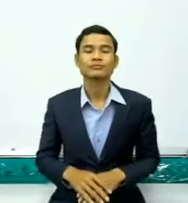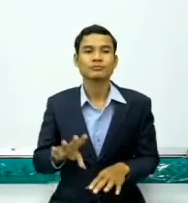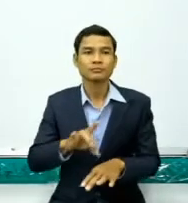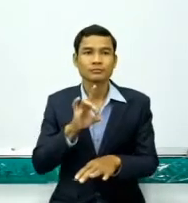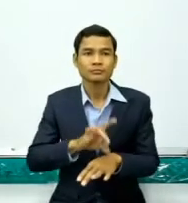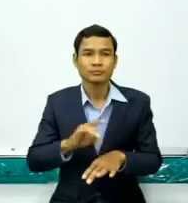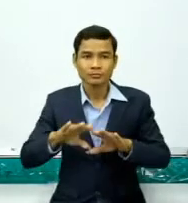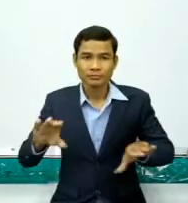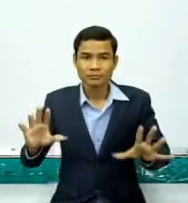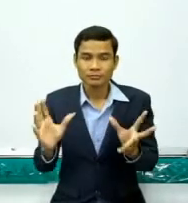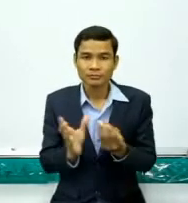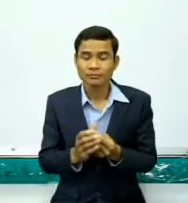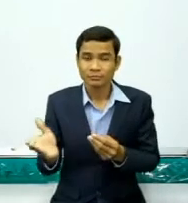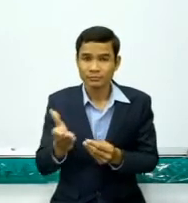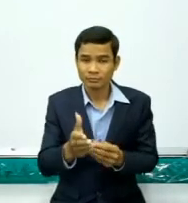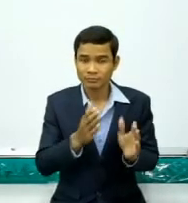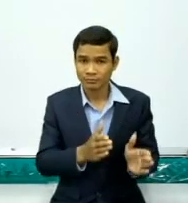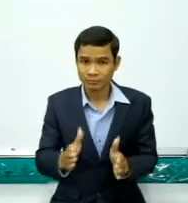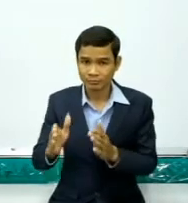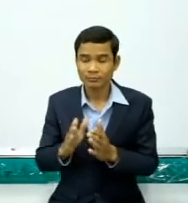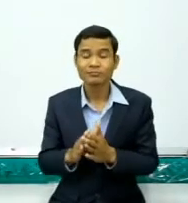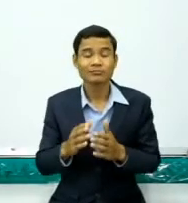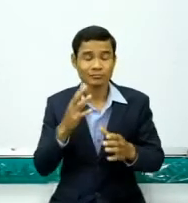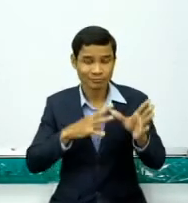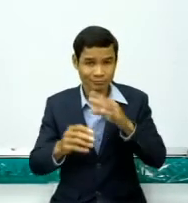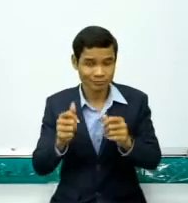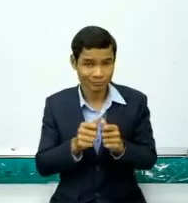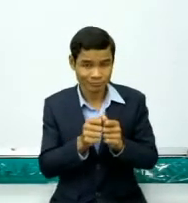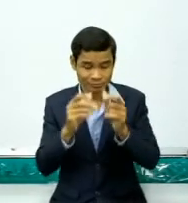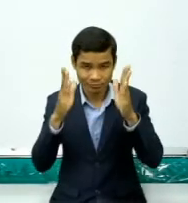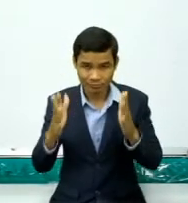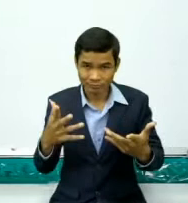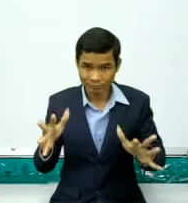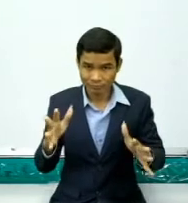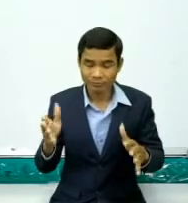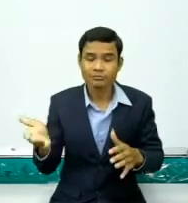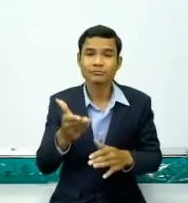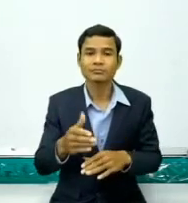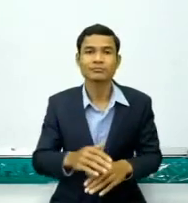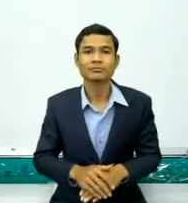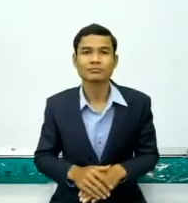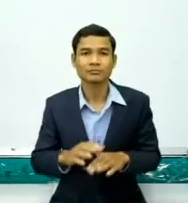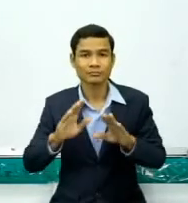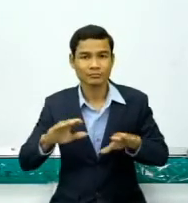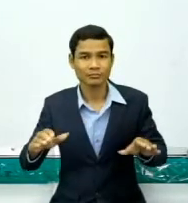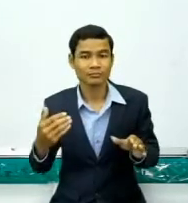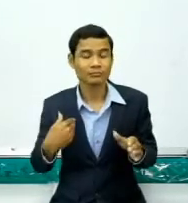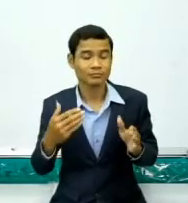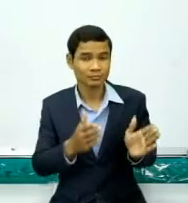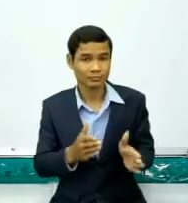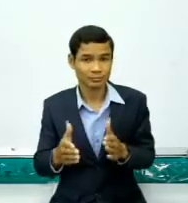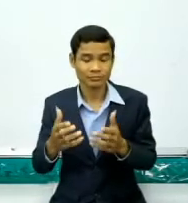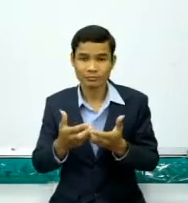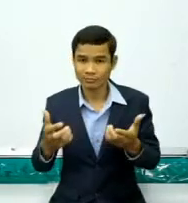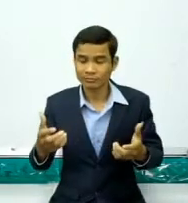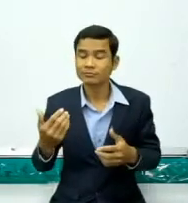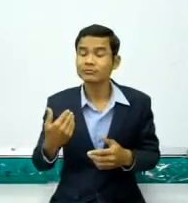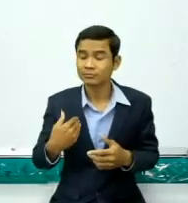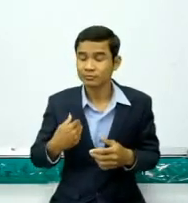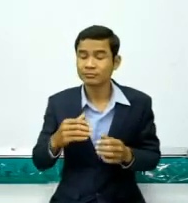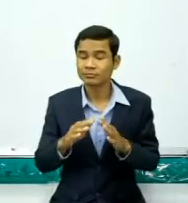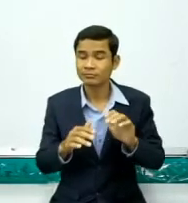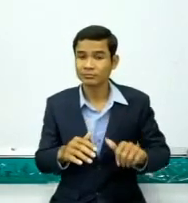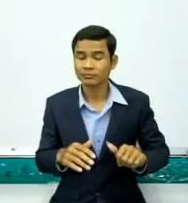bên ní con tặng ạ khá nế ban triêm xong phải rẽ mặc riêng chìa mùi này cửa rùi hai rừng nớ con. Chà, con triêm xong phải rẽ miên đồ chía, cái